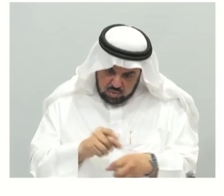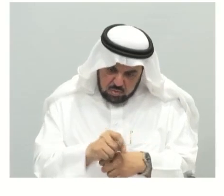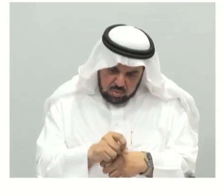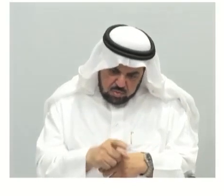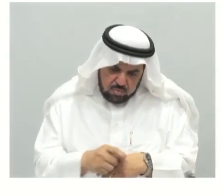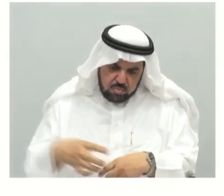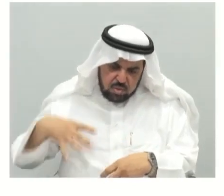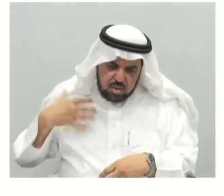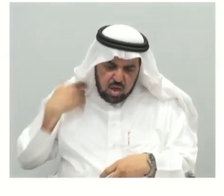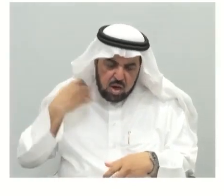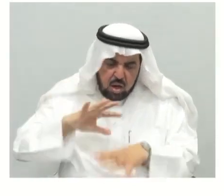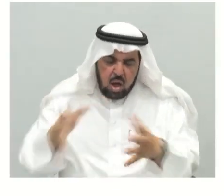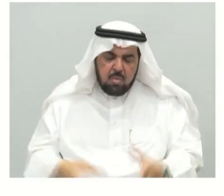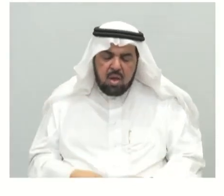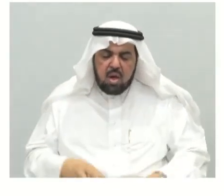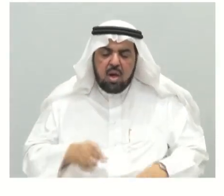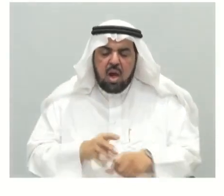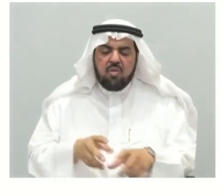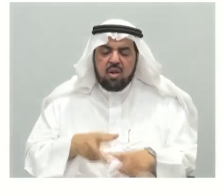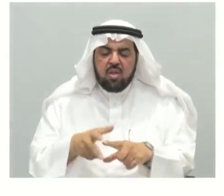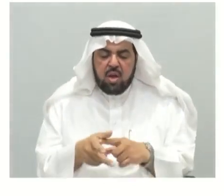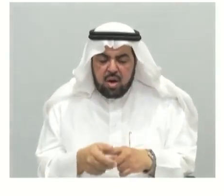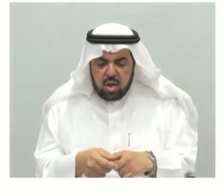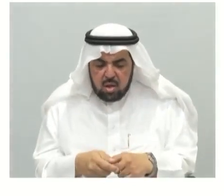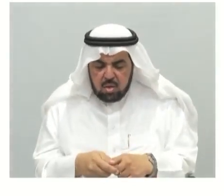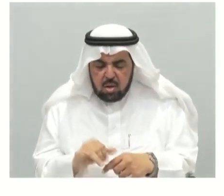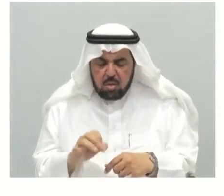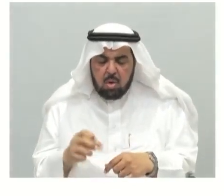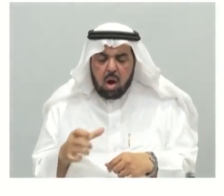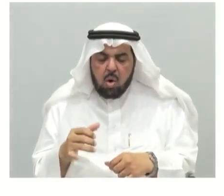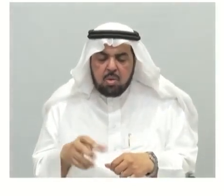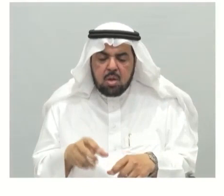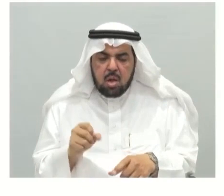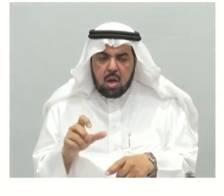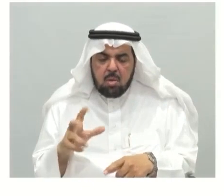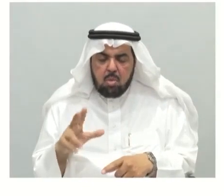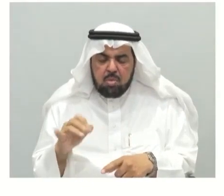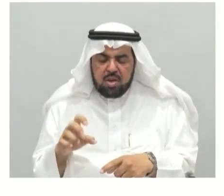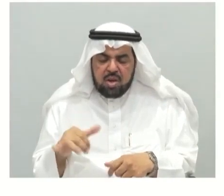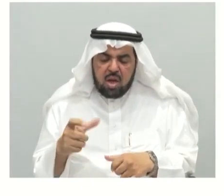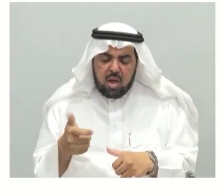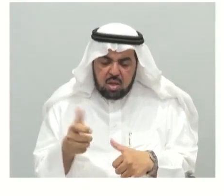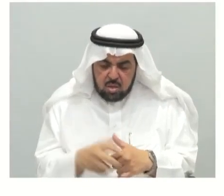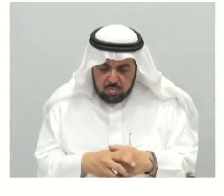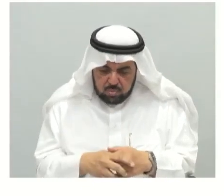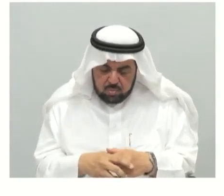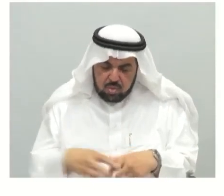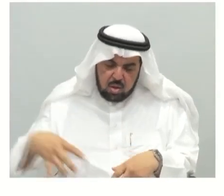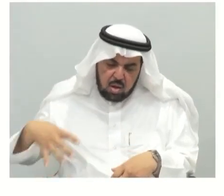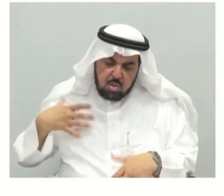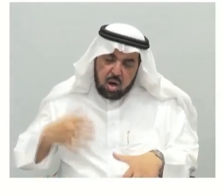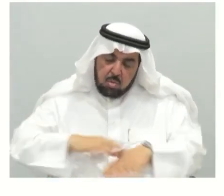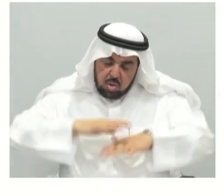الاداره الكامله للافات الضاره او مقاومه المبيدات نلاحظ ان الاداره